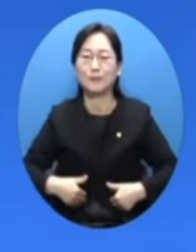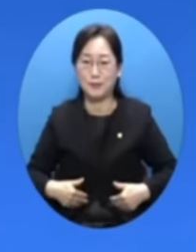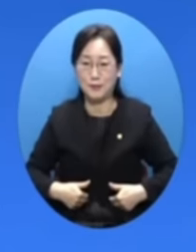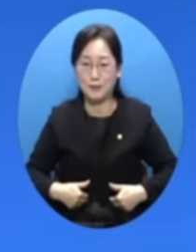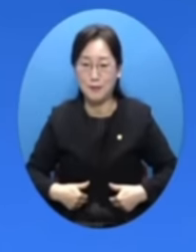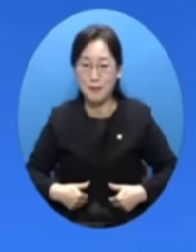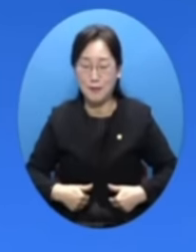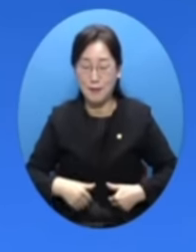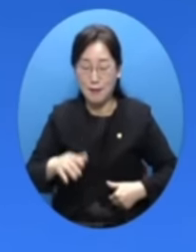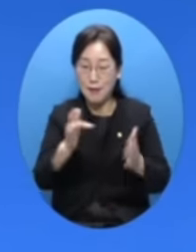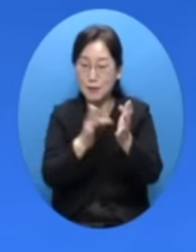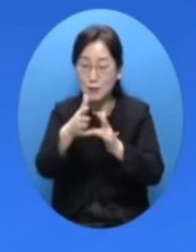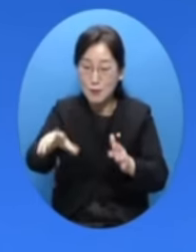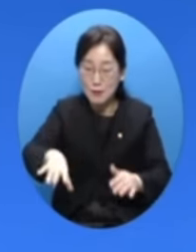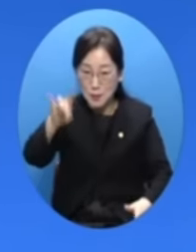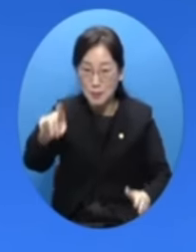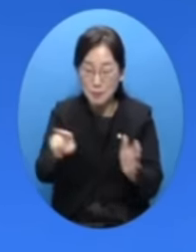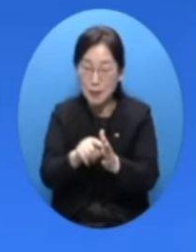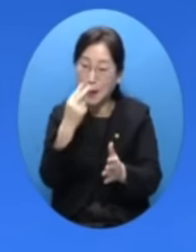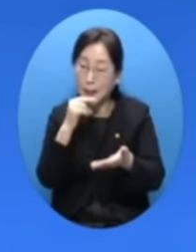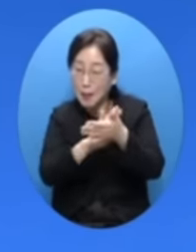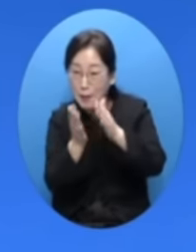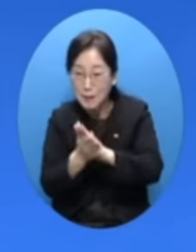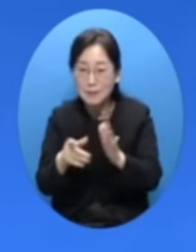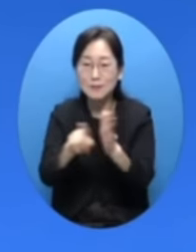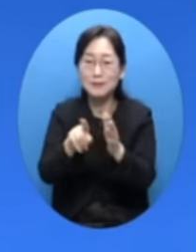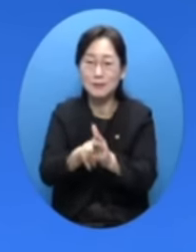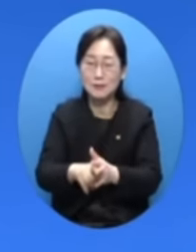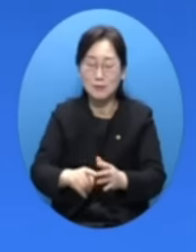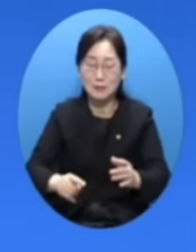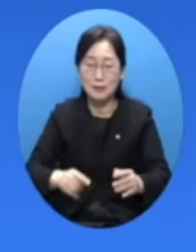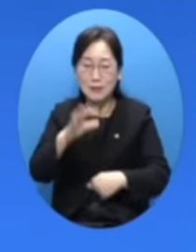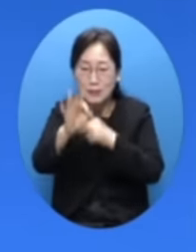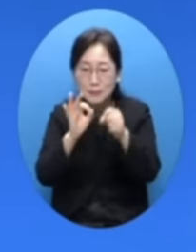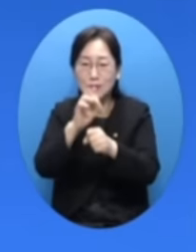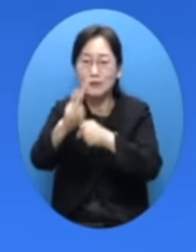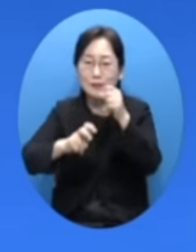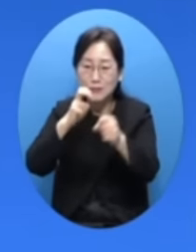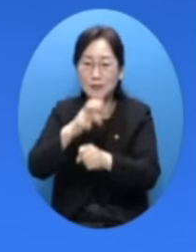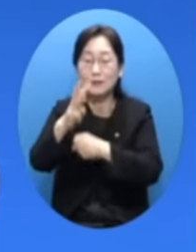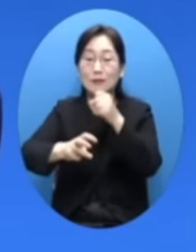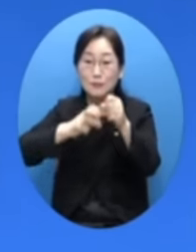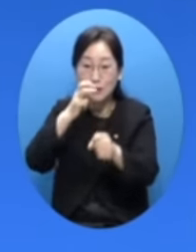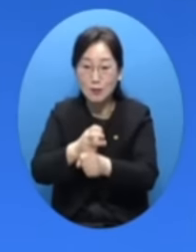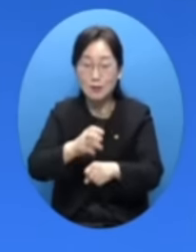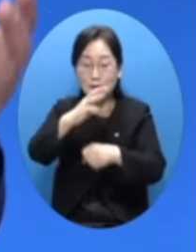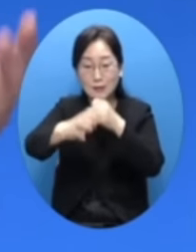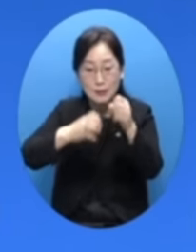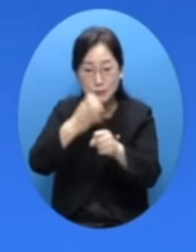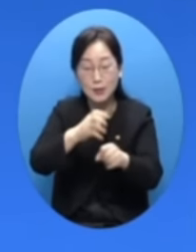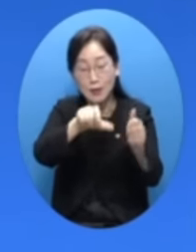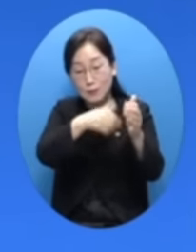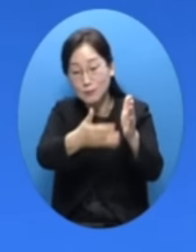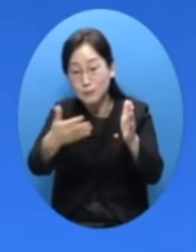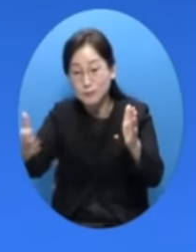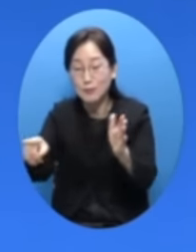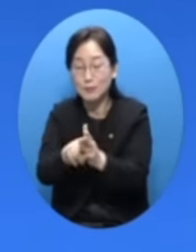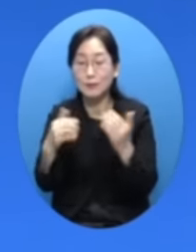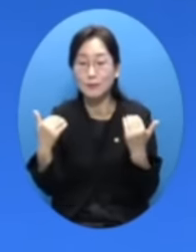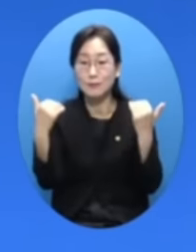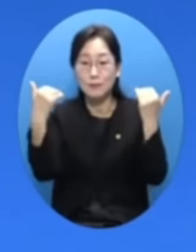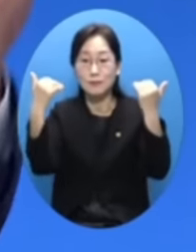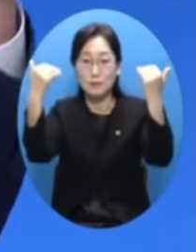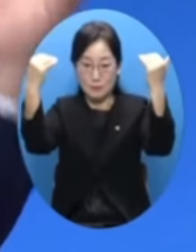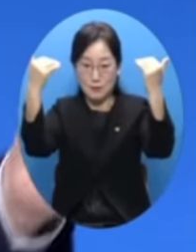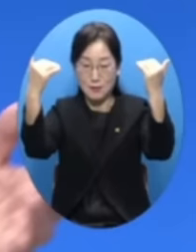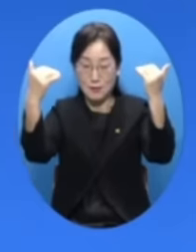예수를 처음 믿었을 때 초보적인 믿음에서 우리가 10년 지나고 20년 지나고 30년 지나고 40년 지나고 믿음이 자라고 또 자라고 또